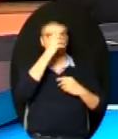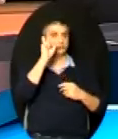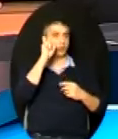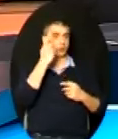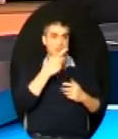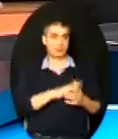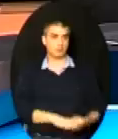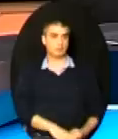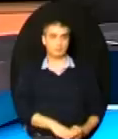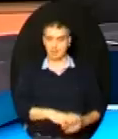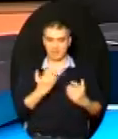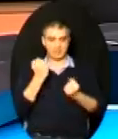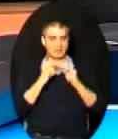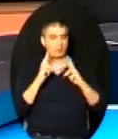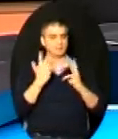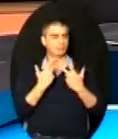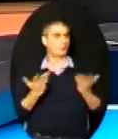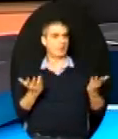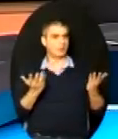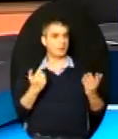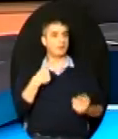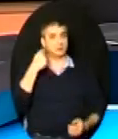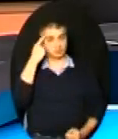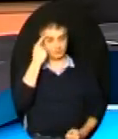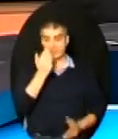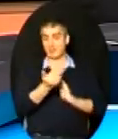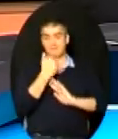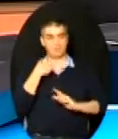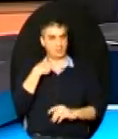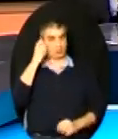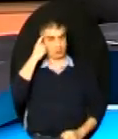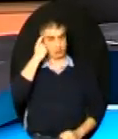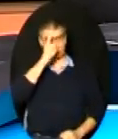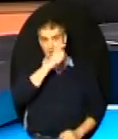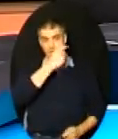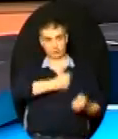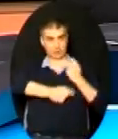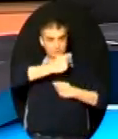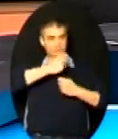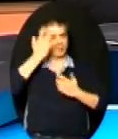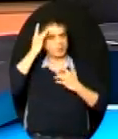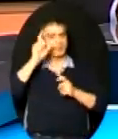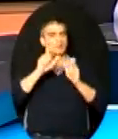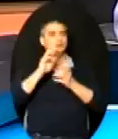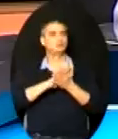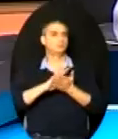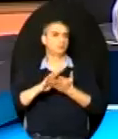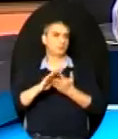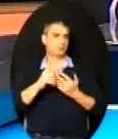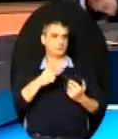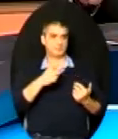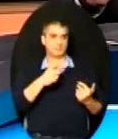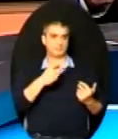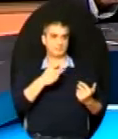בשבת שמושפז. ואין תחבורה ציבורית. לכן אני חושב, לפני שאנחנו דואגים לאנשי העסקים, בוא נדאג לאנשים הפשוטים.